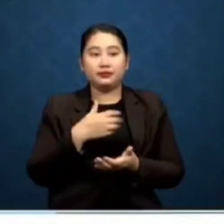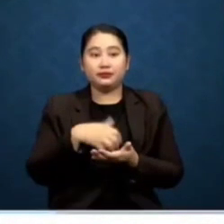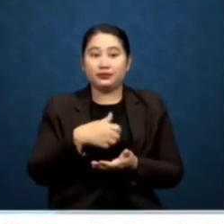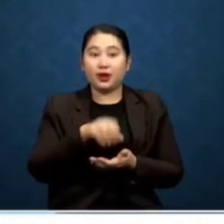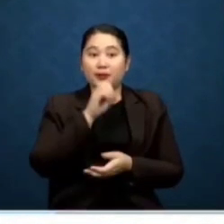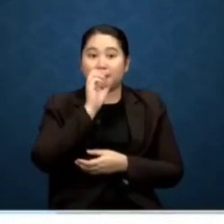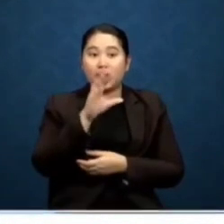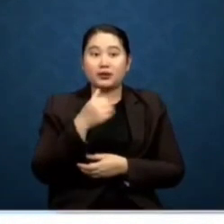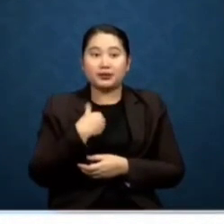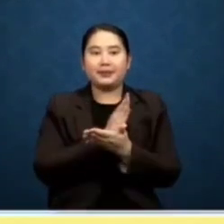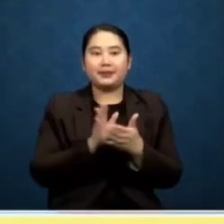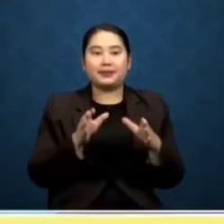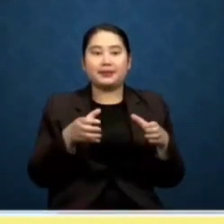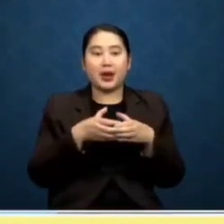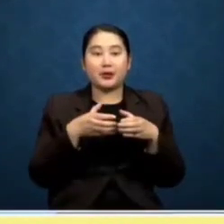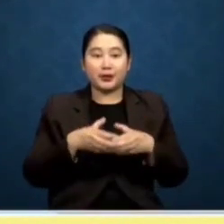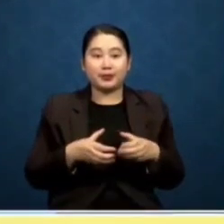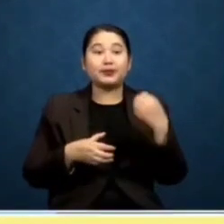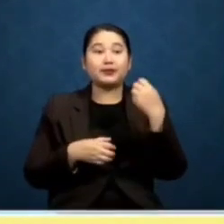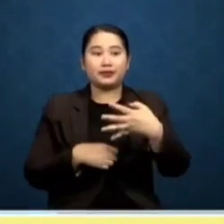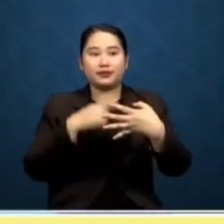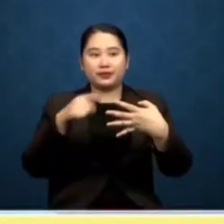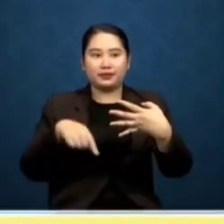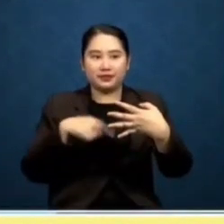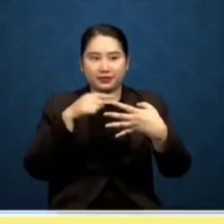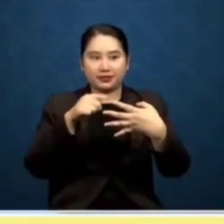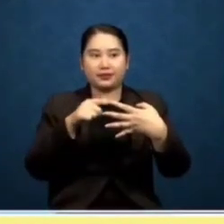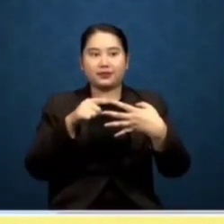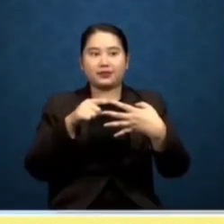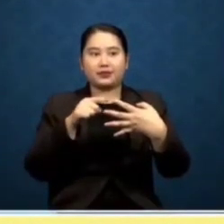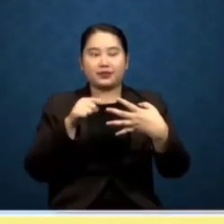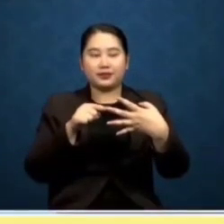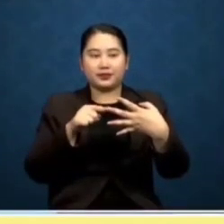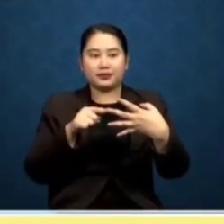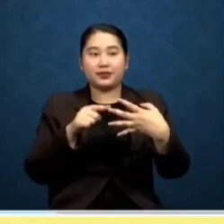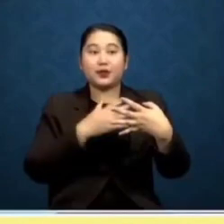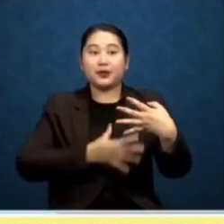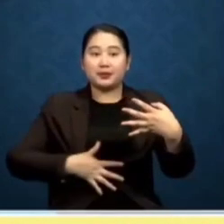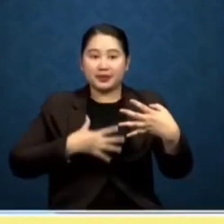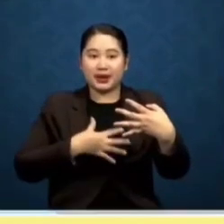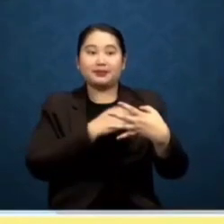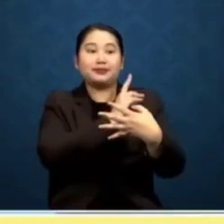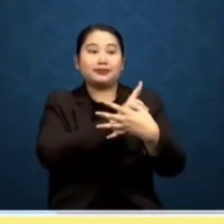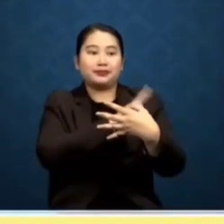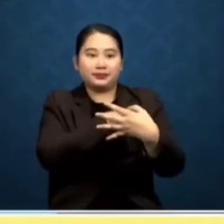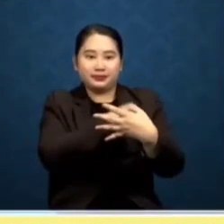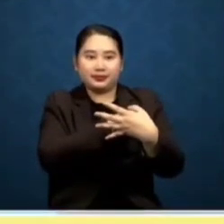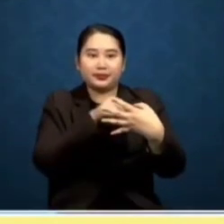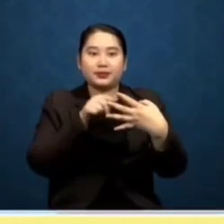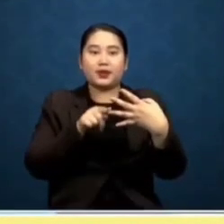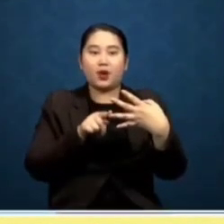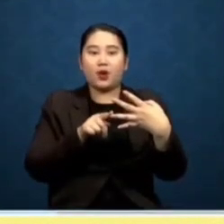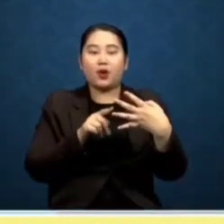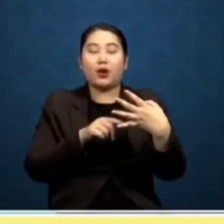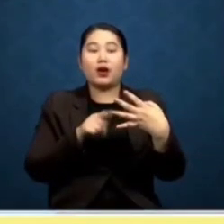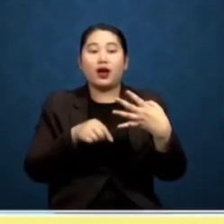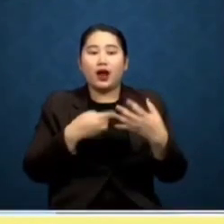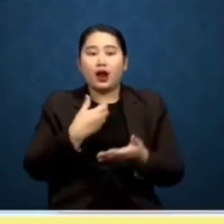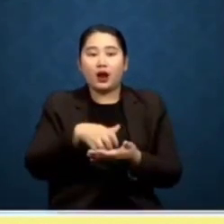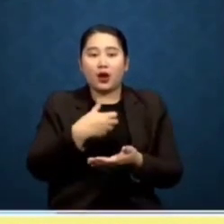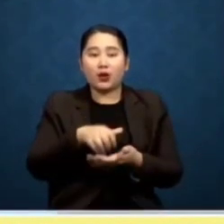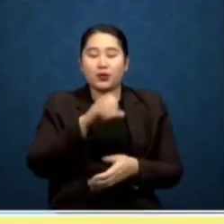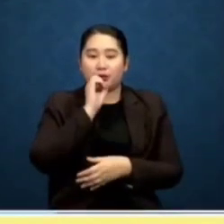แทนประกอบด้วย 1อาหารอินทรีย์ 2อาหารเสรมสุขภาพ 3อาหารทางการ